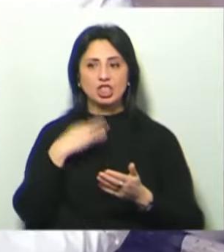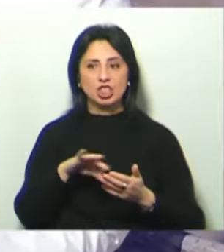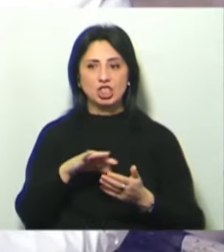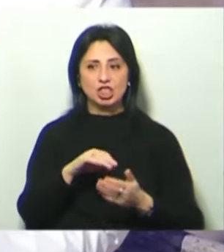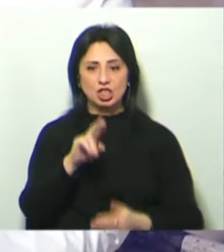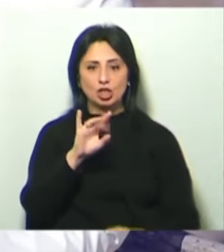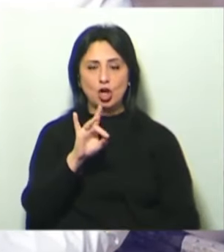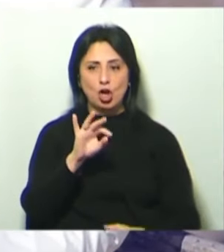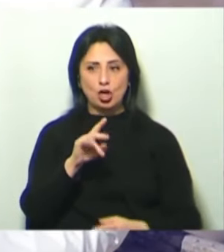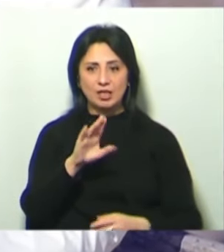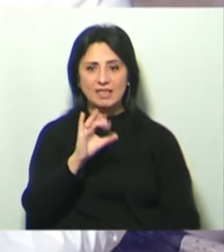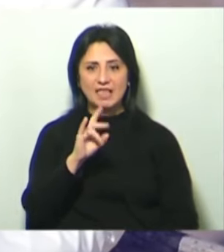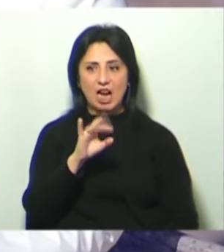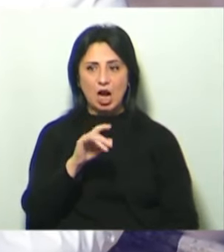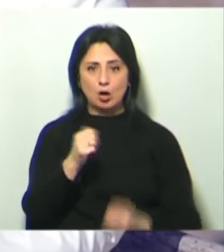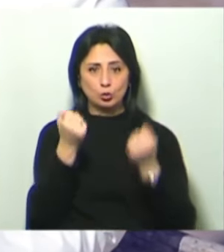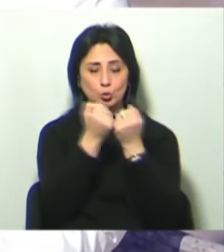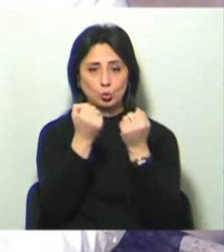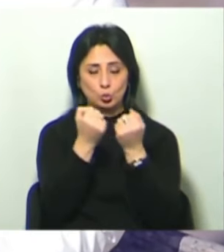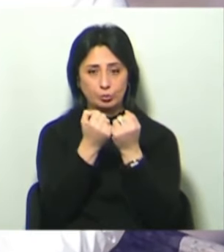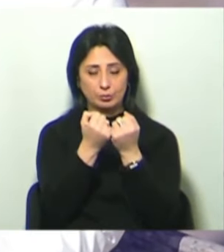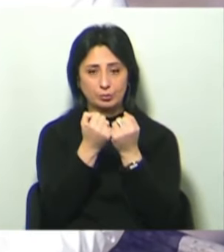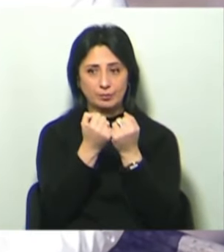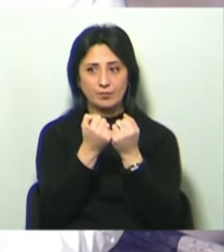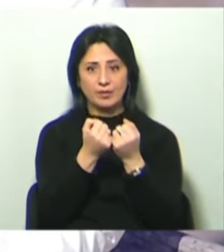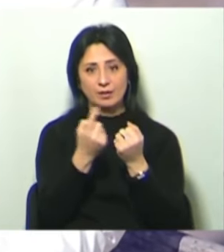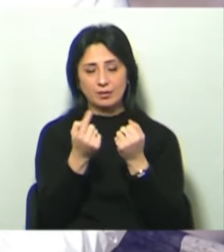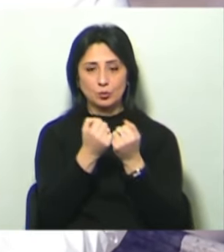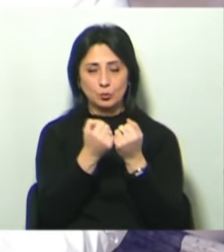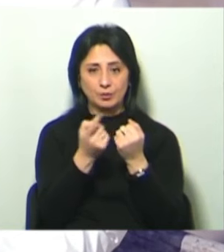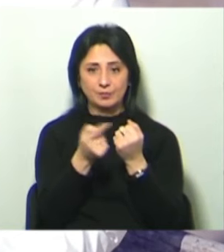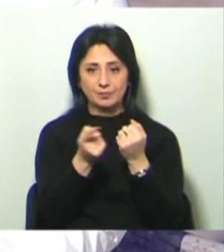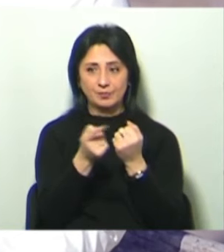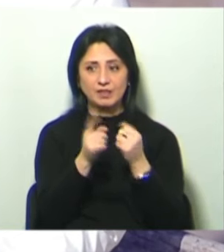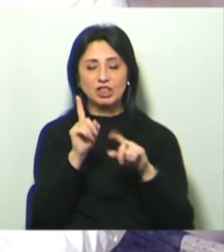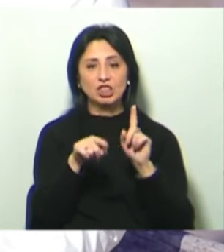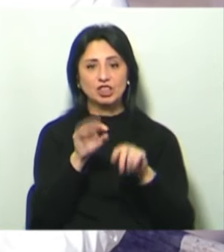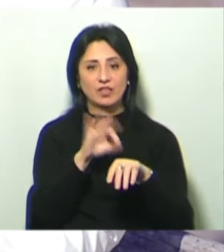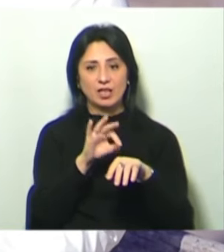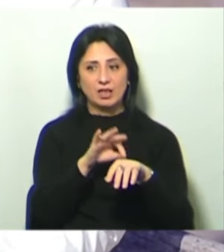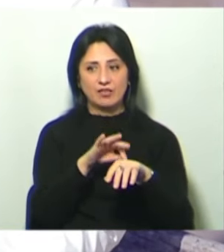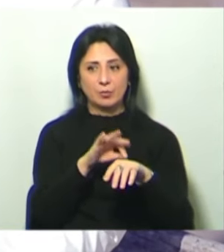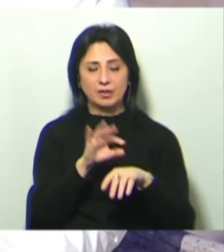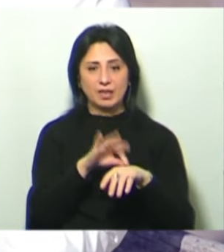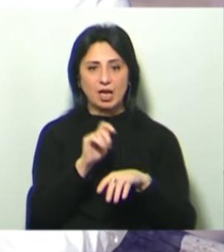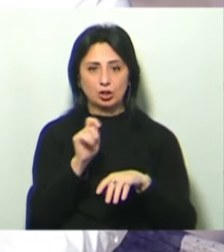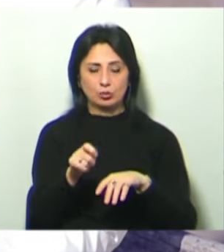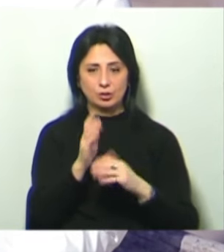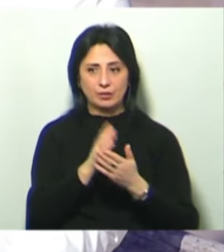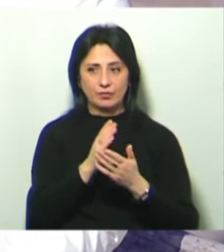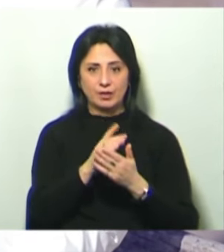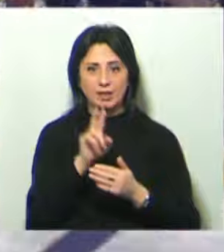შვილი დოროთე სიხარულიძე, ტყუპის ცალი, რომელიც იშვიათი დაავადების